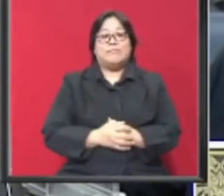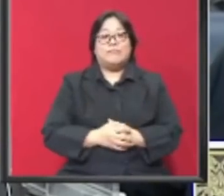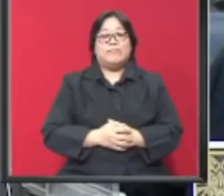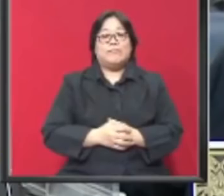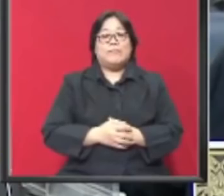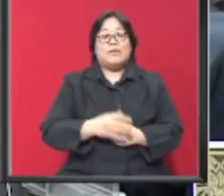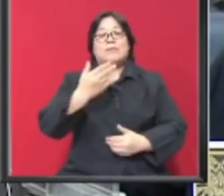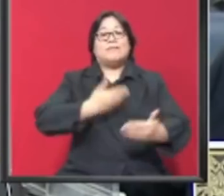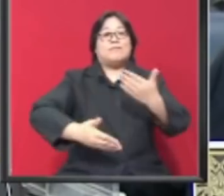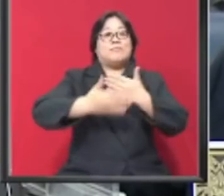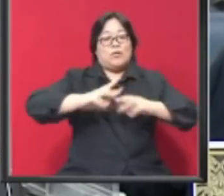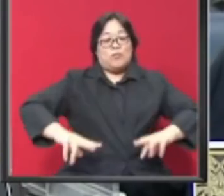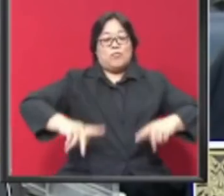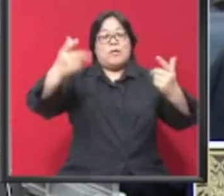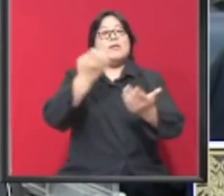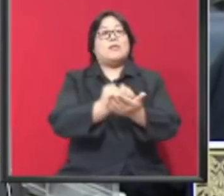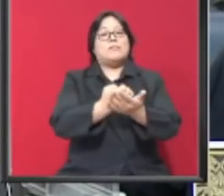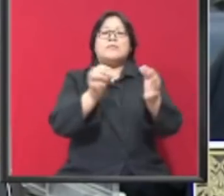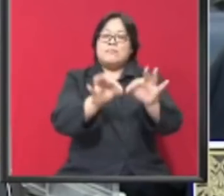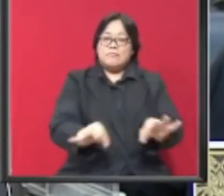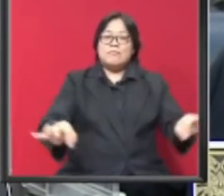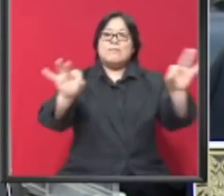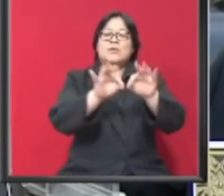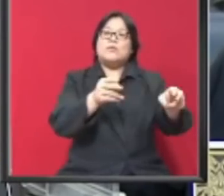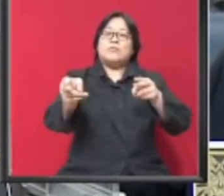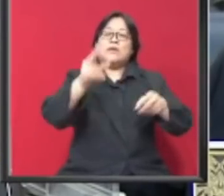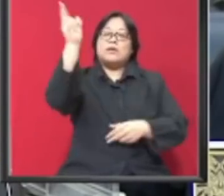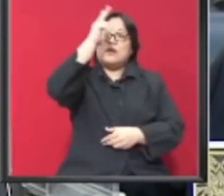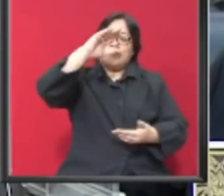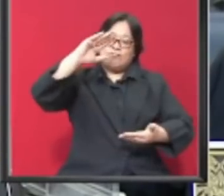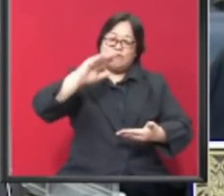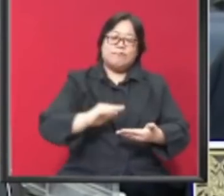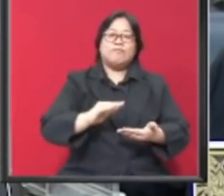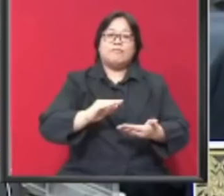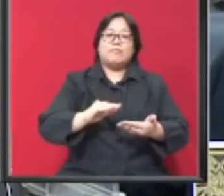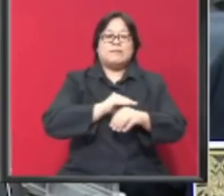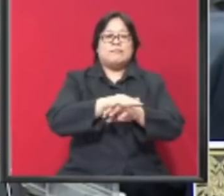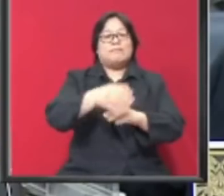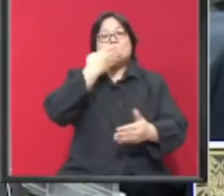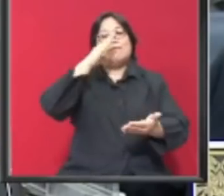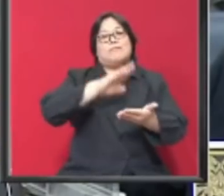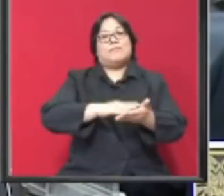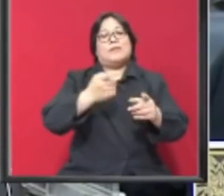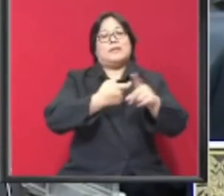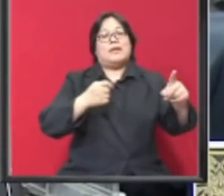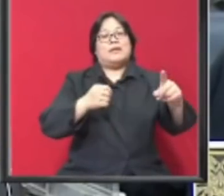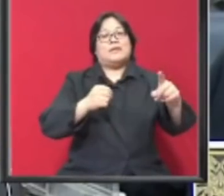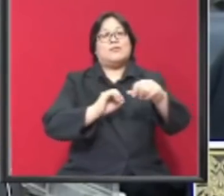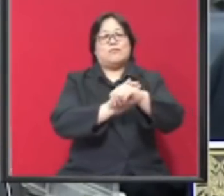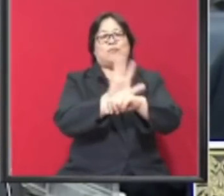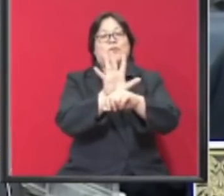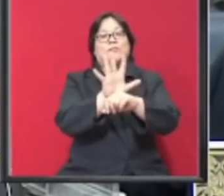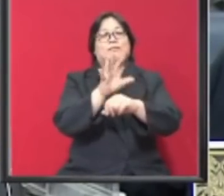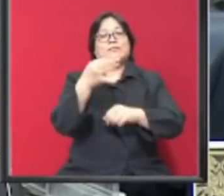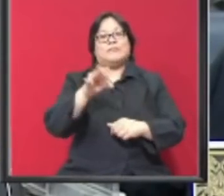memulihkan Ami amatlah penting dalam usai kerajaan mengurangkan kesan buruk daripada wabak